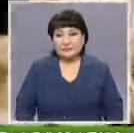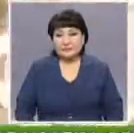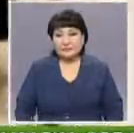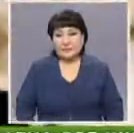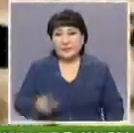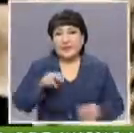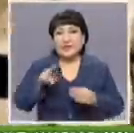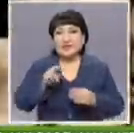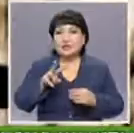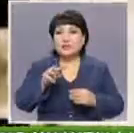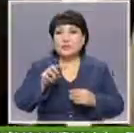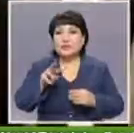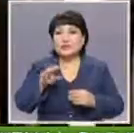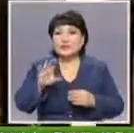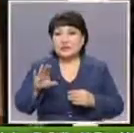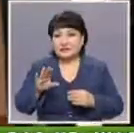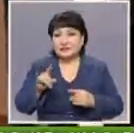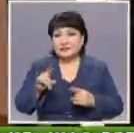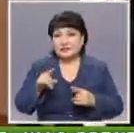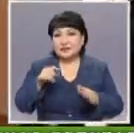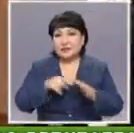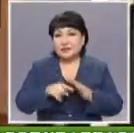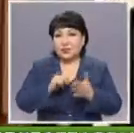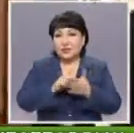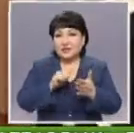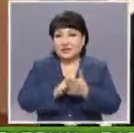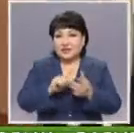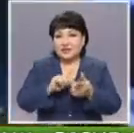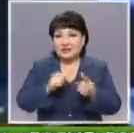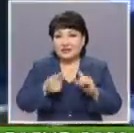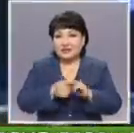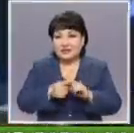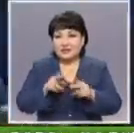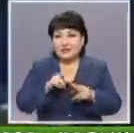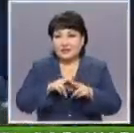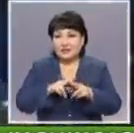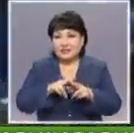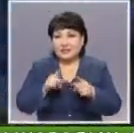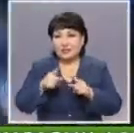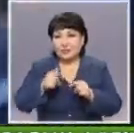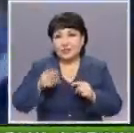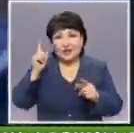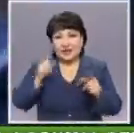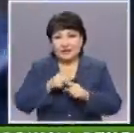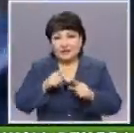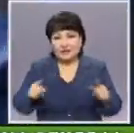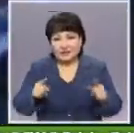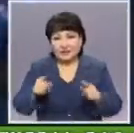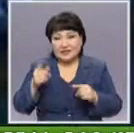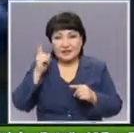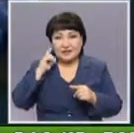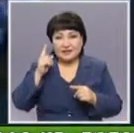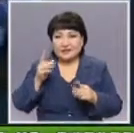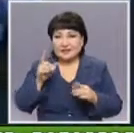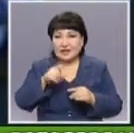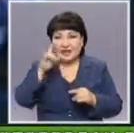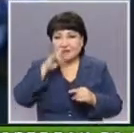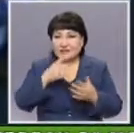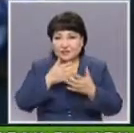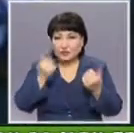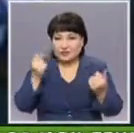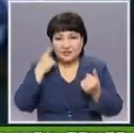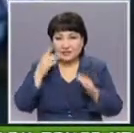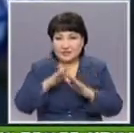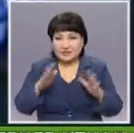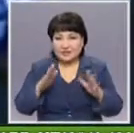Дос Мұқасанның төл құжатына айналған бұл әнді естігенде құлағының құрышыған баған қазақ жоқ шығар. Тойдың сәнін кіргізетін